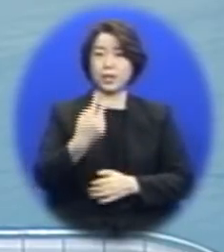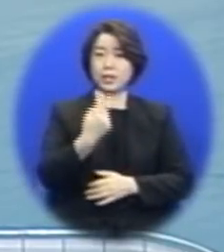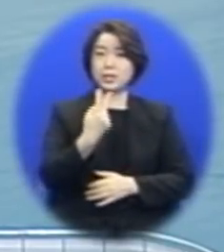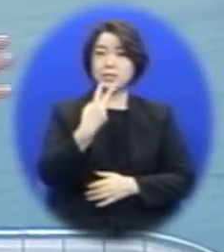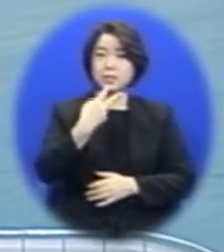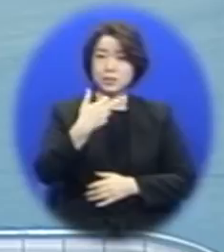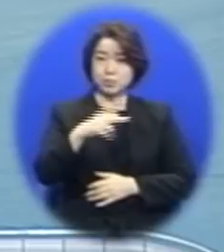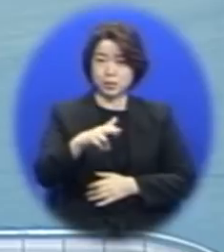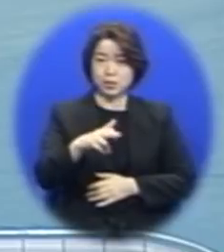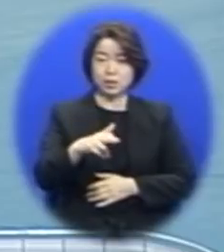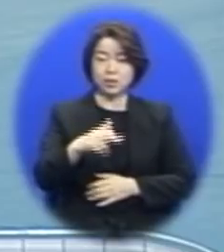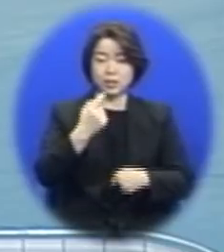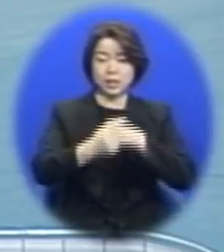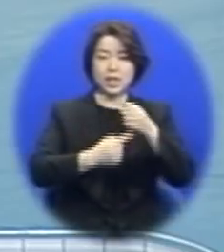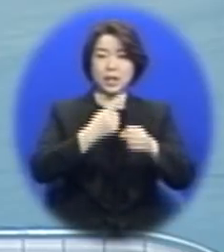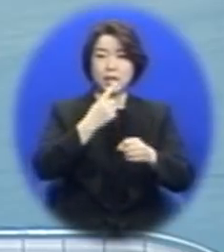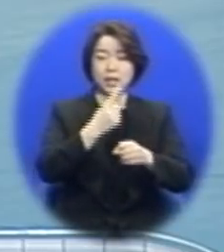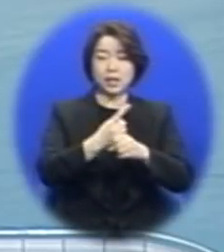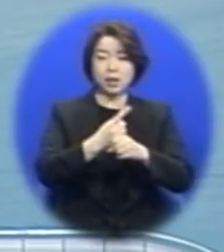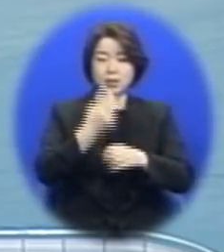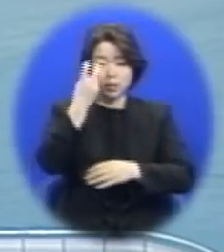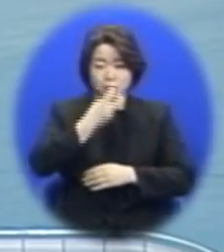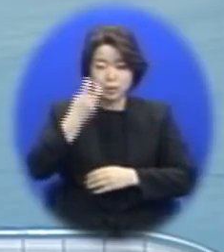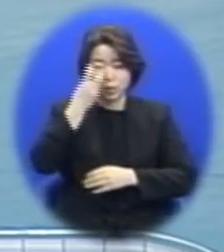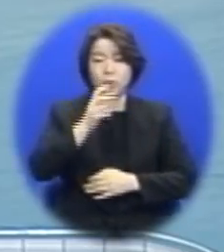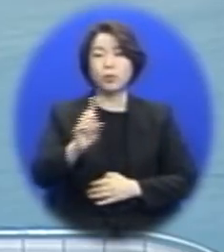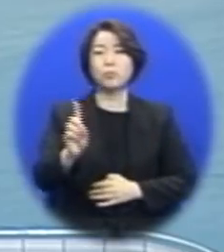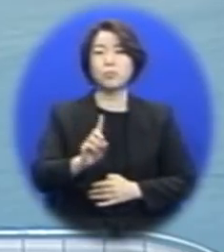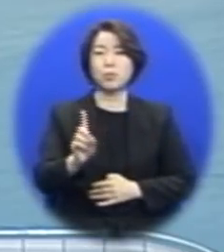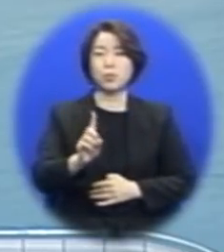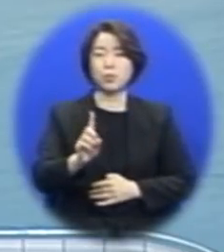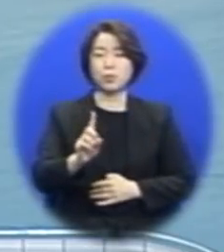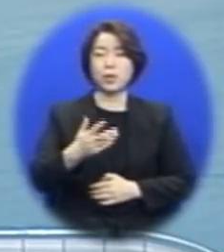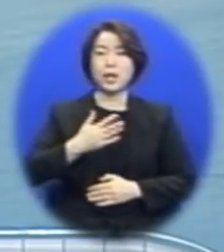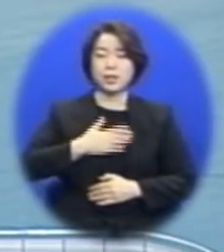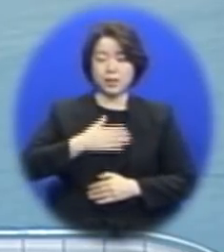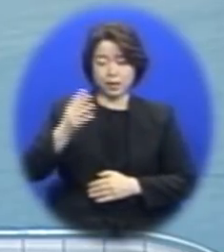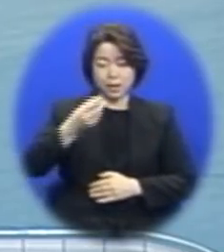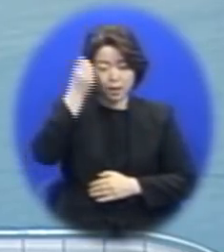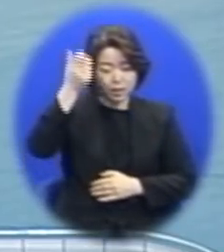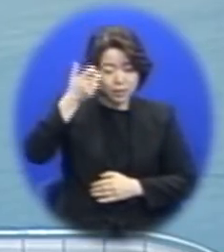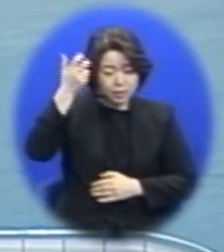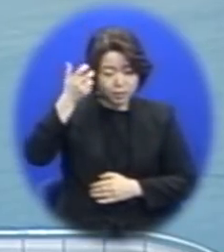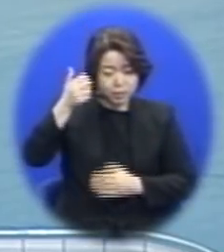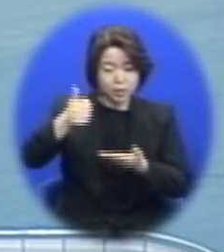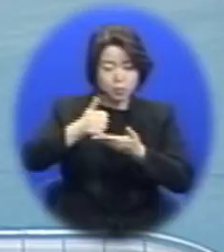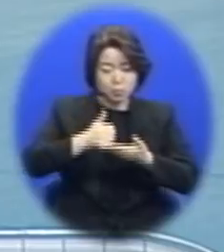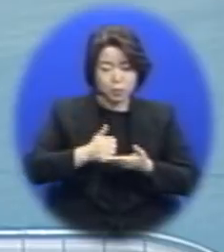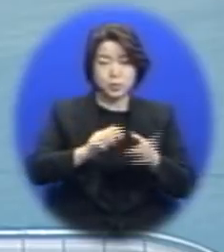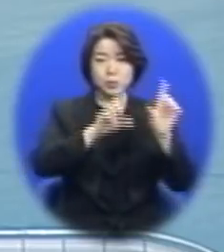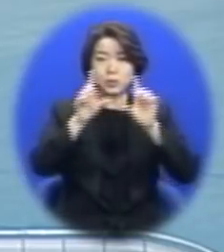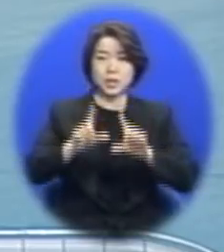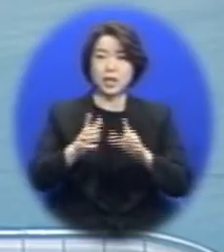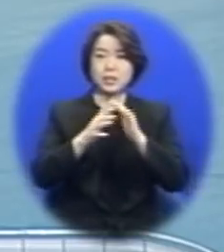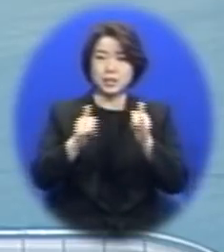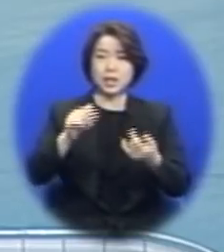2017년 한 해를 뭘 점검하실 겁니까? 내가 성령님을 모시고 사는 사람답게 살았나.